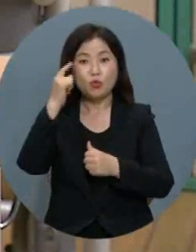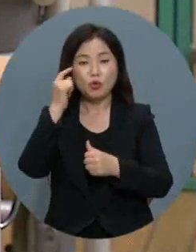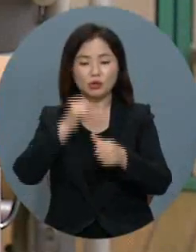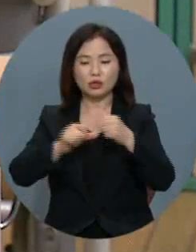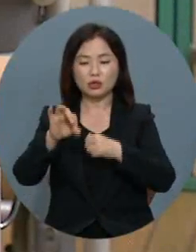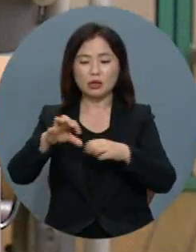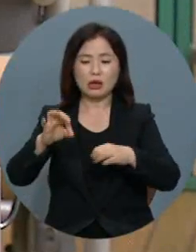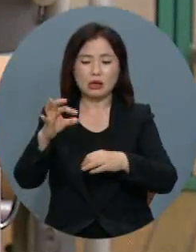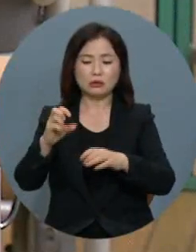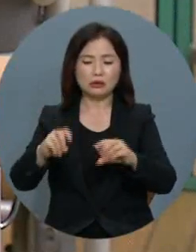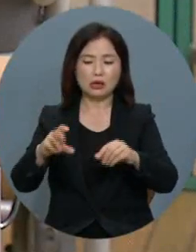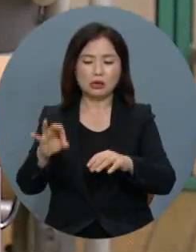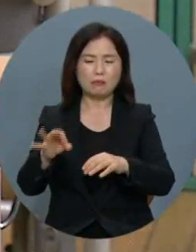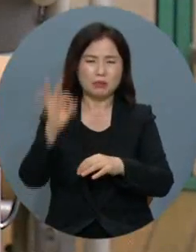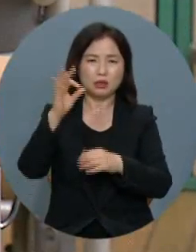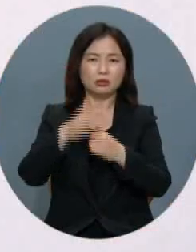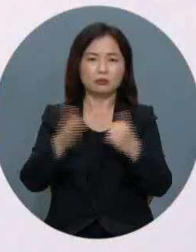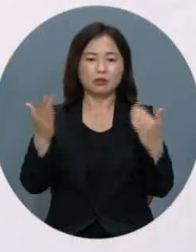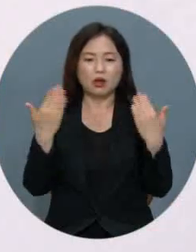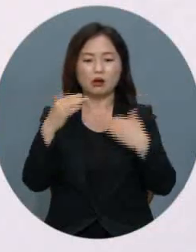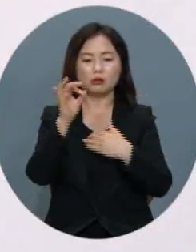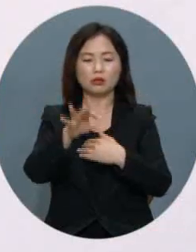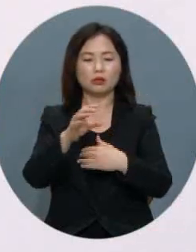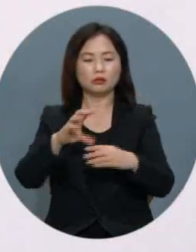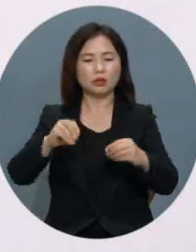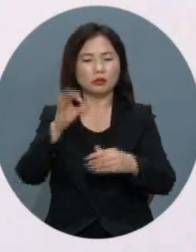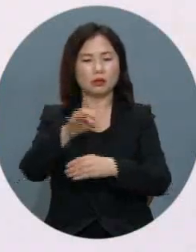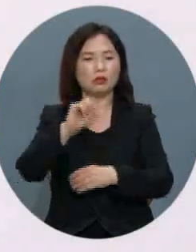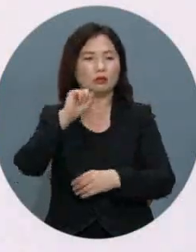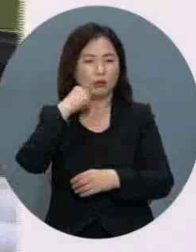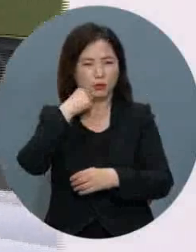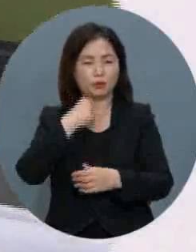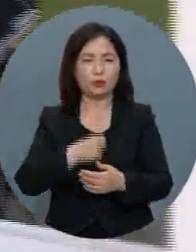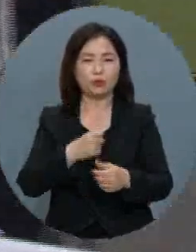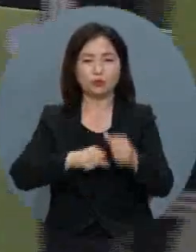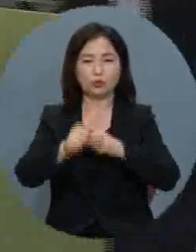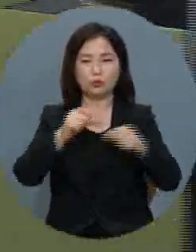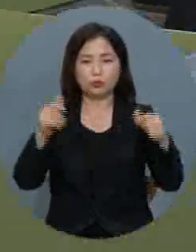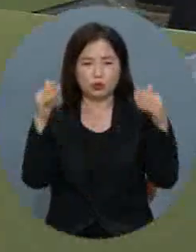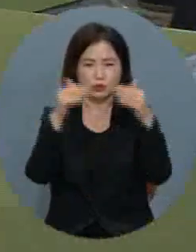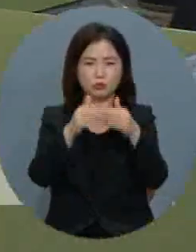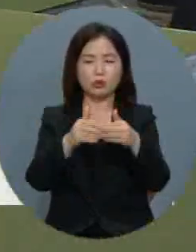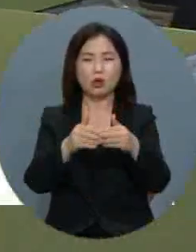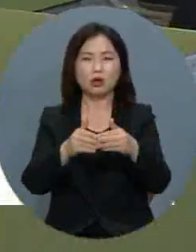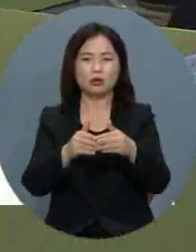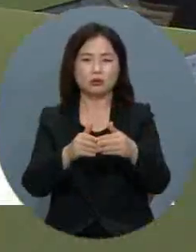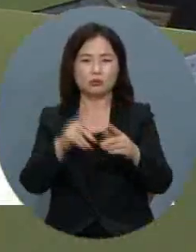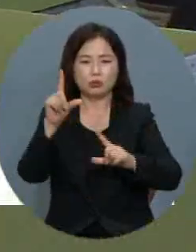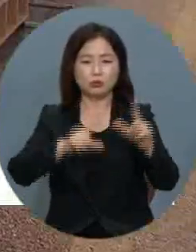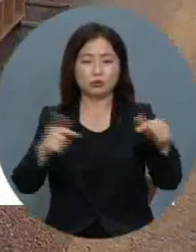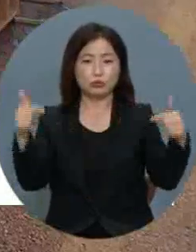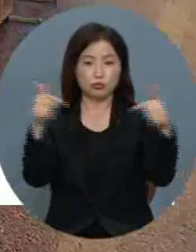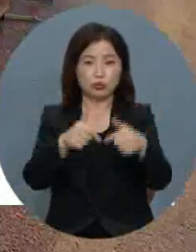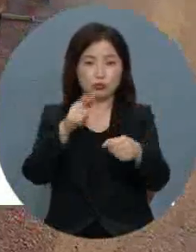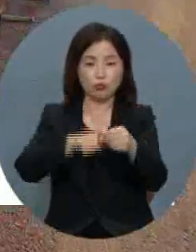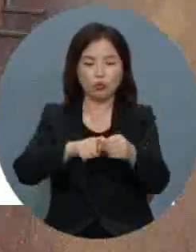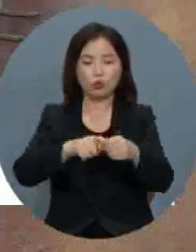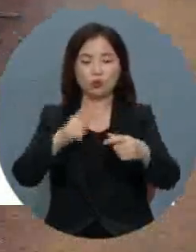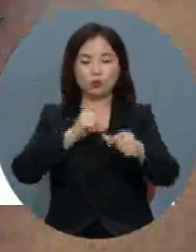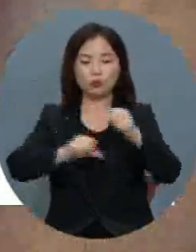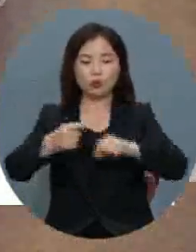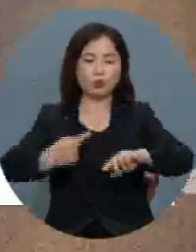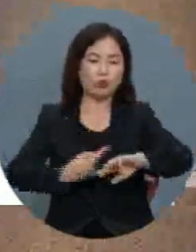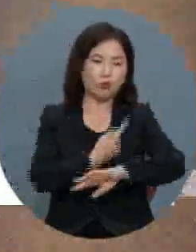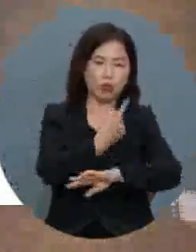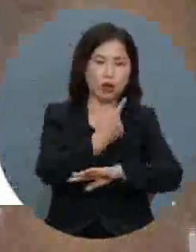워낙 비싸 새 학교 털을 살 수가 없습니다 수성구 쏠림 현상을 줄이기 위해 b 수성구